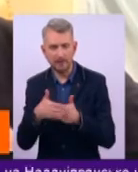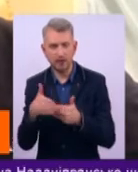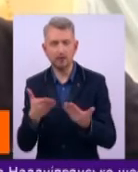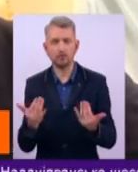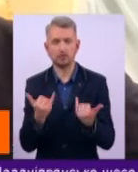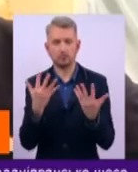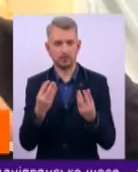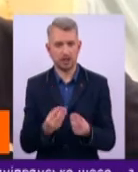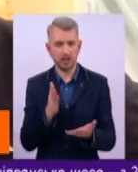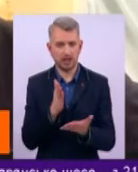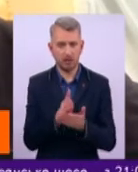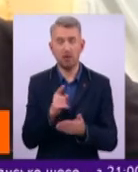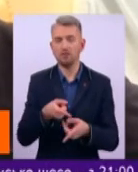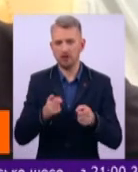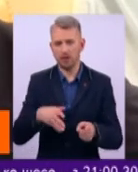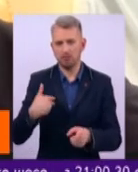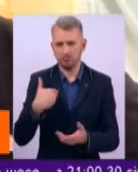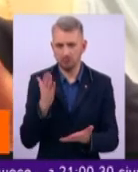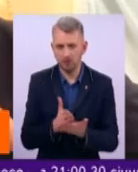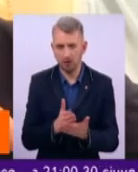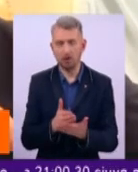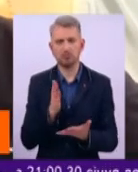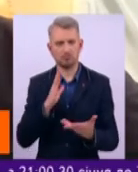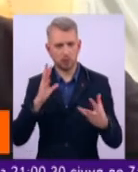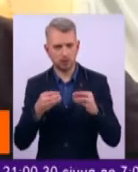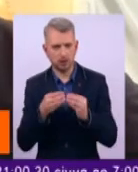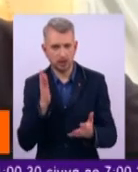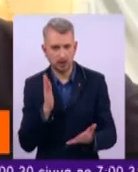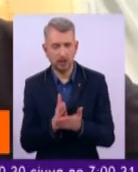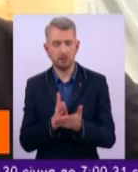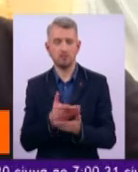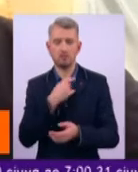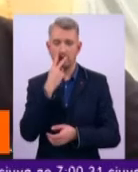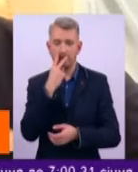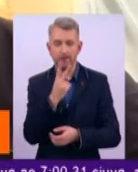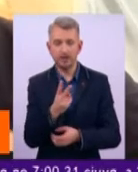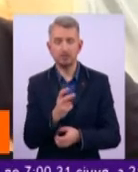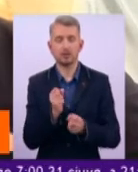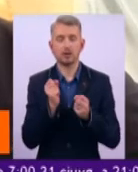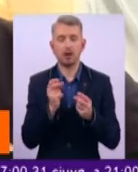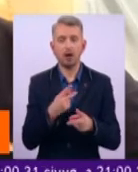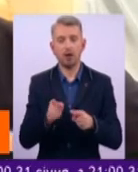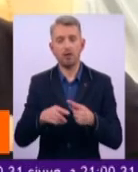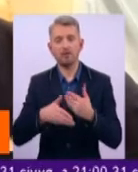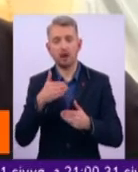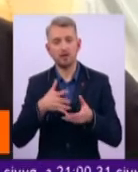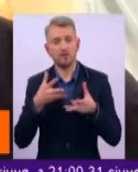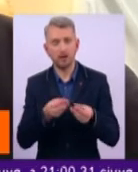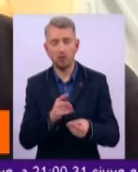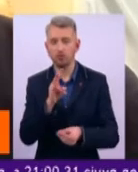день действуют. Они действительно эффективны, действительно есть результаты. Действительно мы видим, насколько эти санкции влияют.